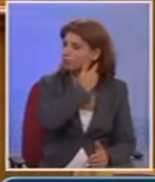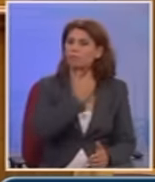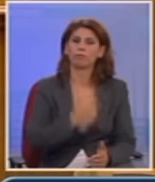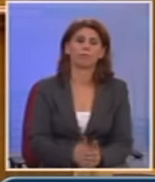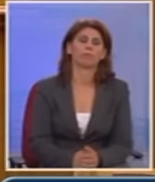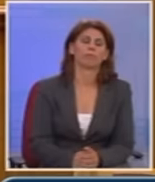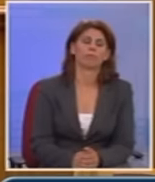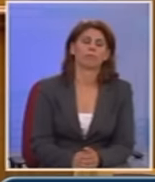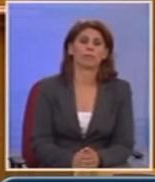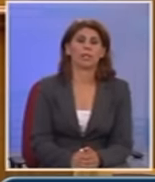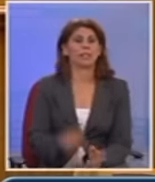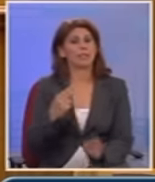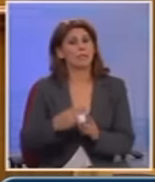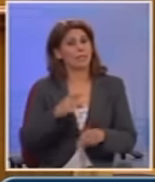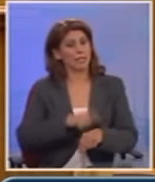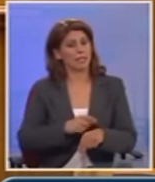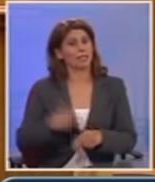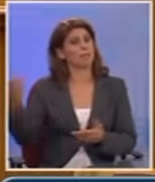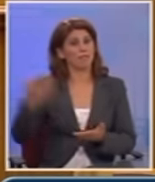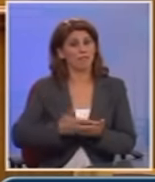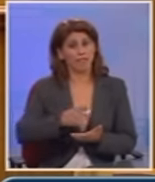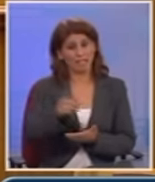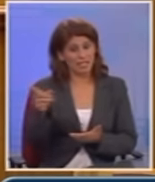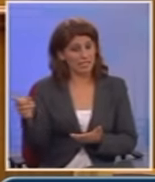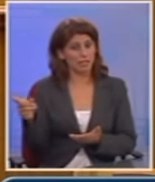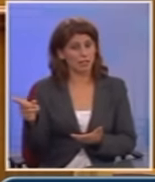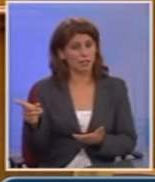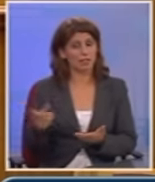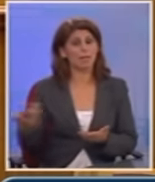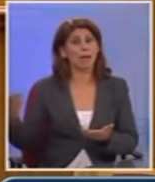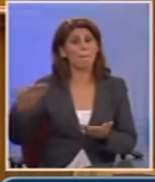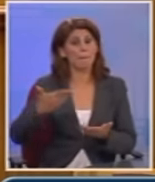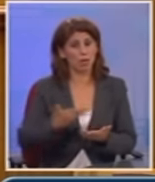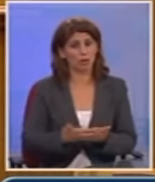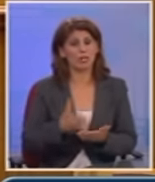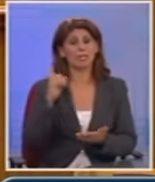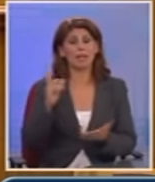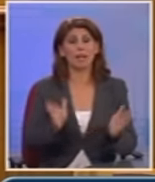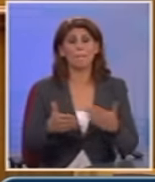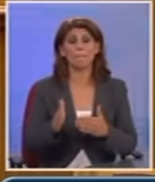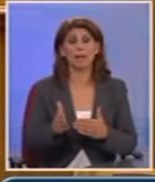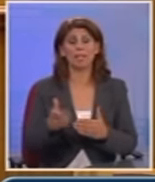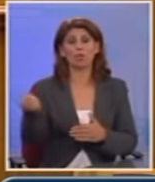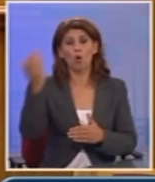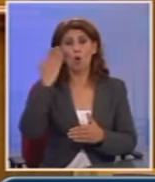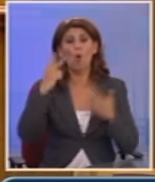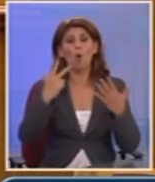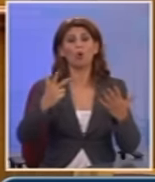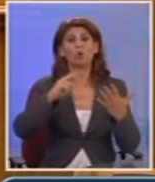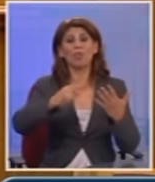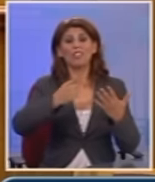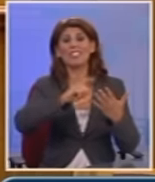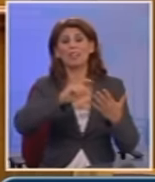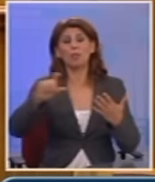την κρίσιμη ώρα φέρατε εσείς ως πρόταση ένα πακέτο κόστους 8 δις